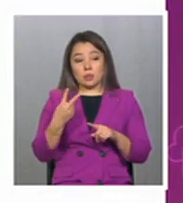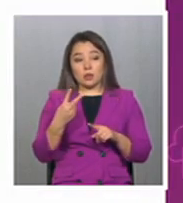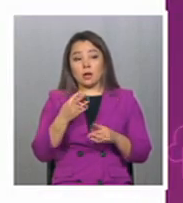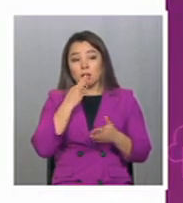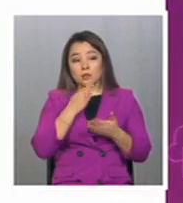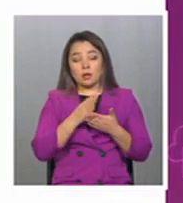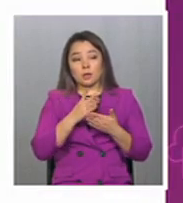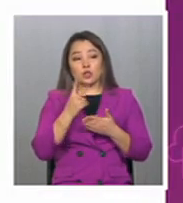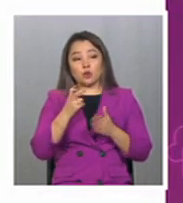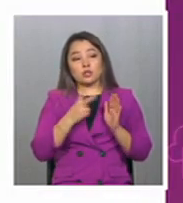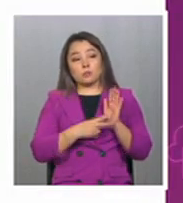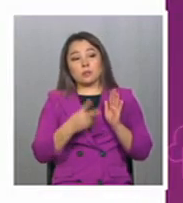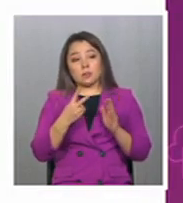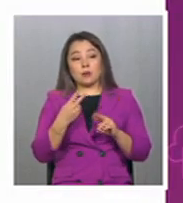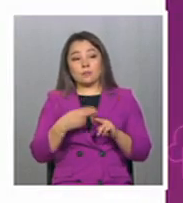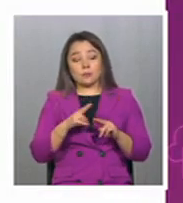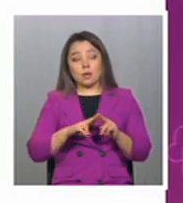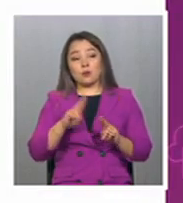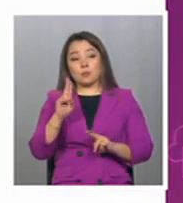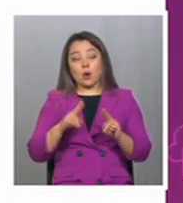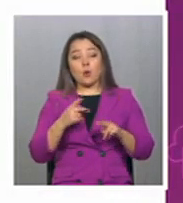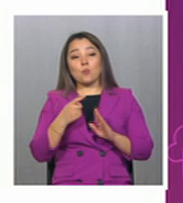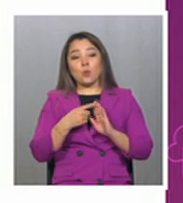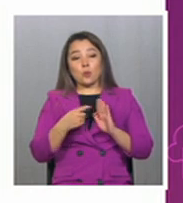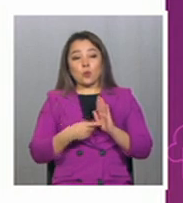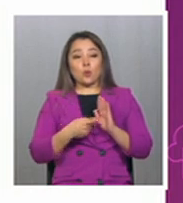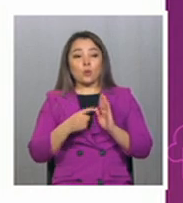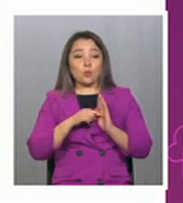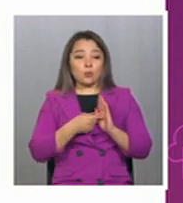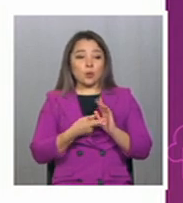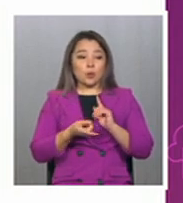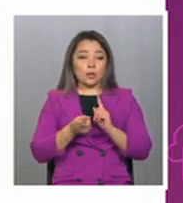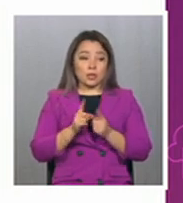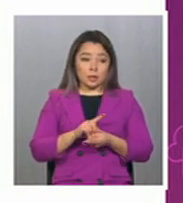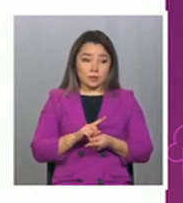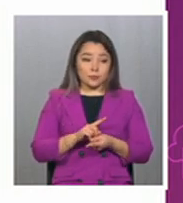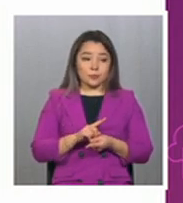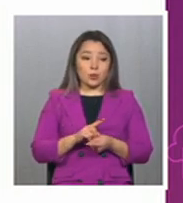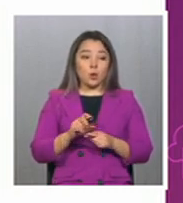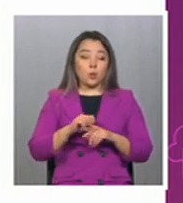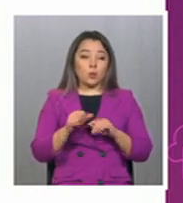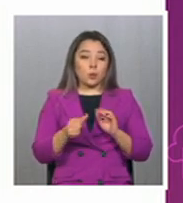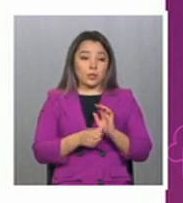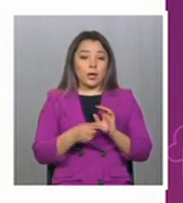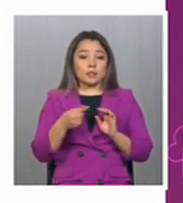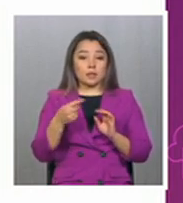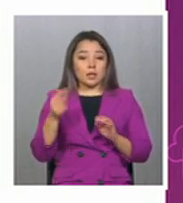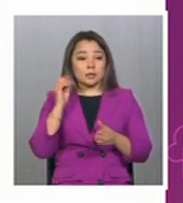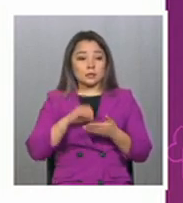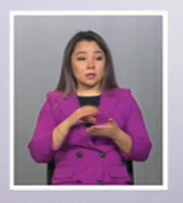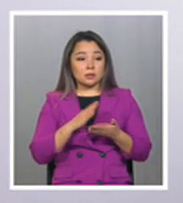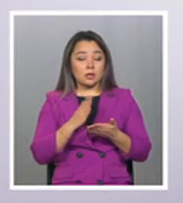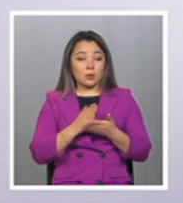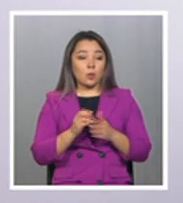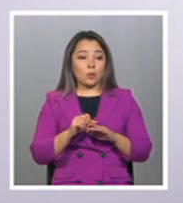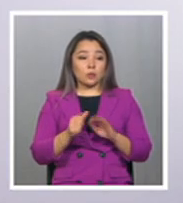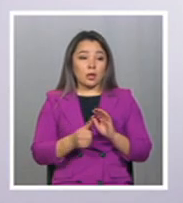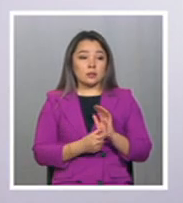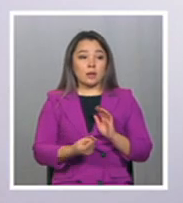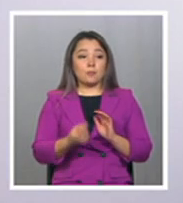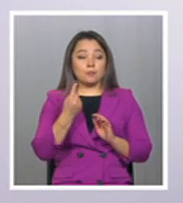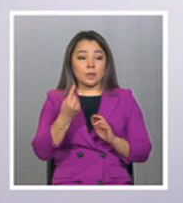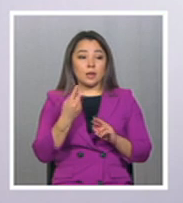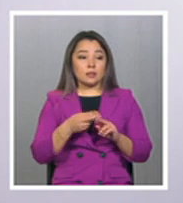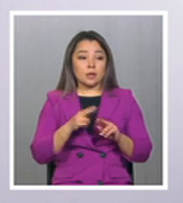қарай ереже бойынша бөлу көбейтуге айналады, және 16-ға кері сан 16-дан 1 болады. Себебі